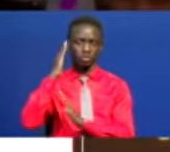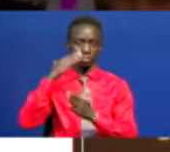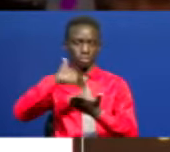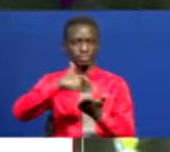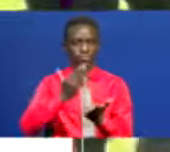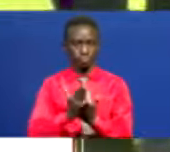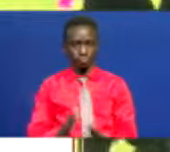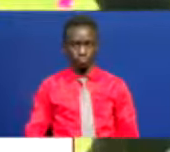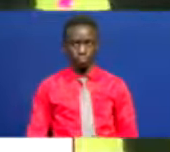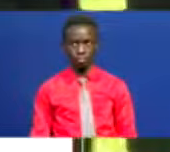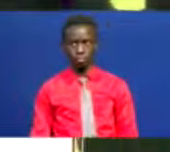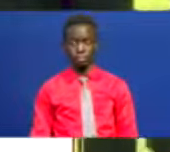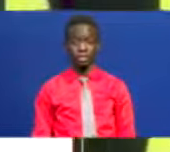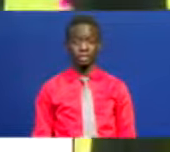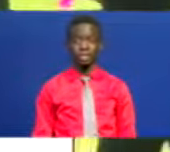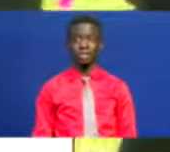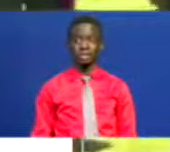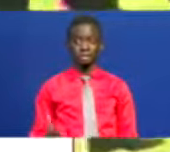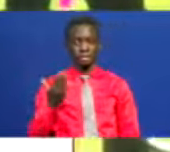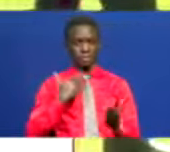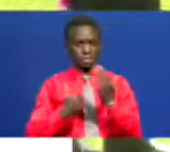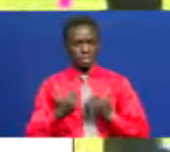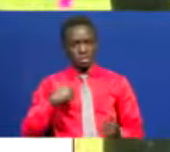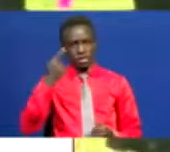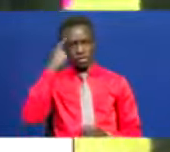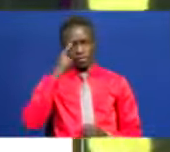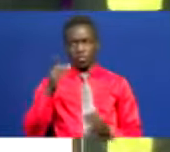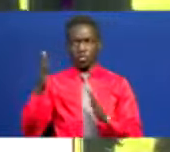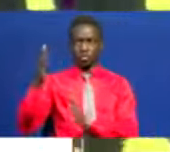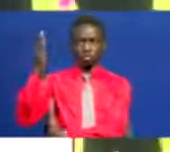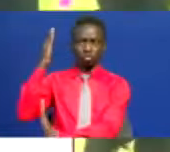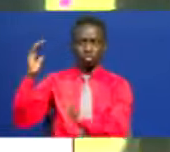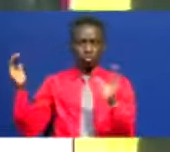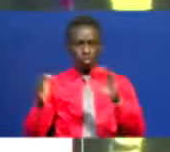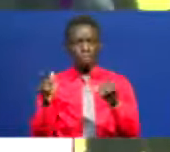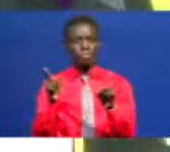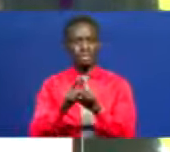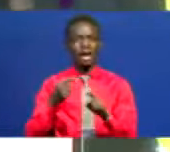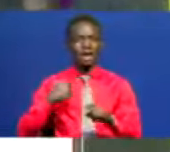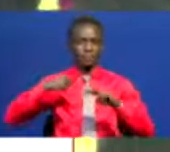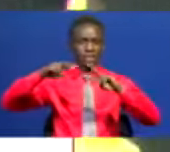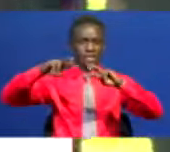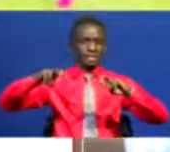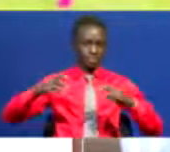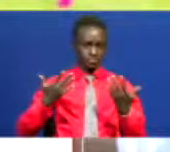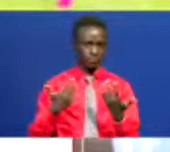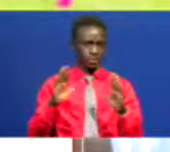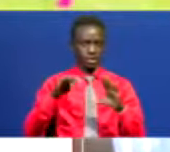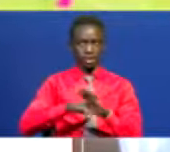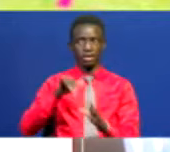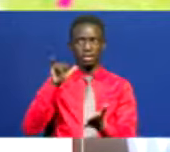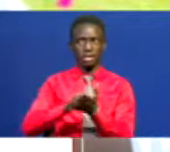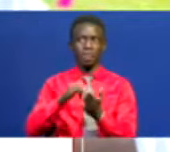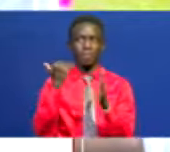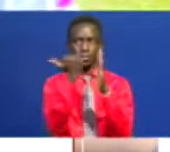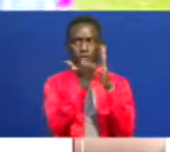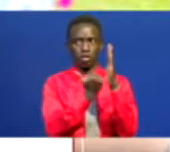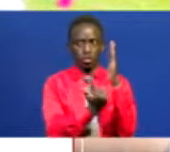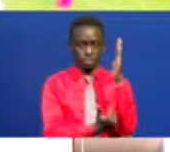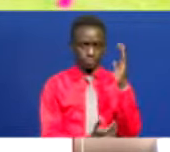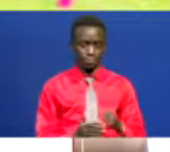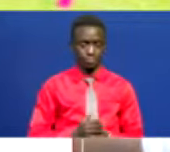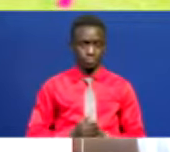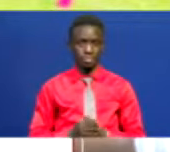capabilities. Maslahi ya mabawabu wa kibinafsi pia yaliangaziwa zaidi katika hafla hiyo. Actually, the challenge is